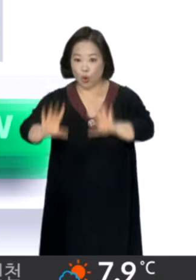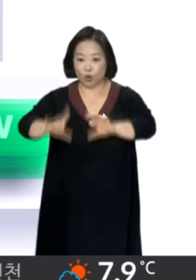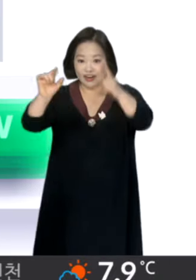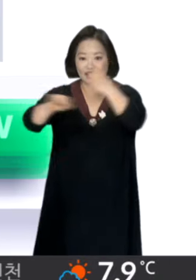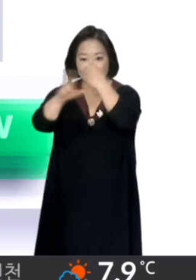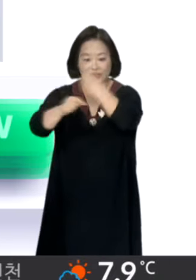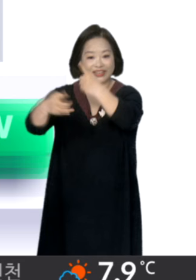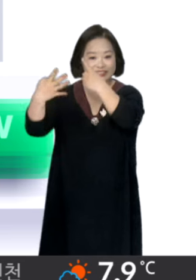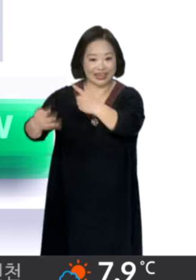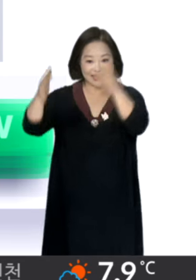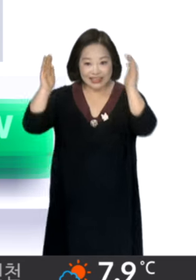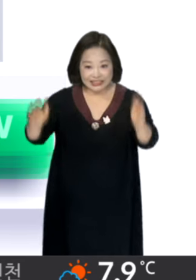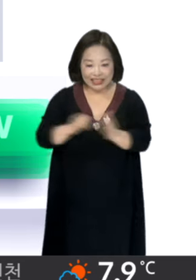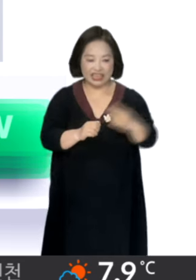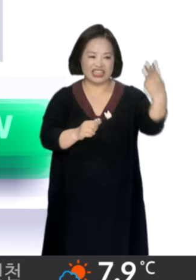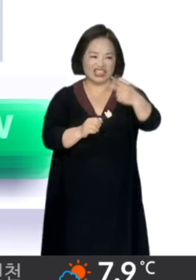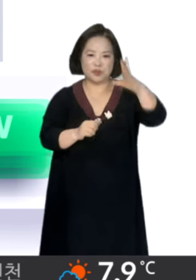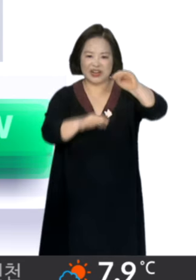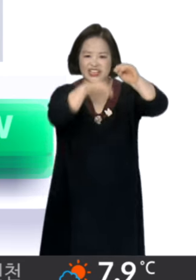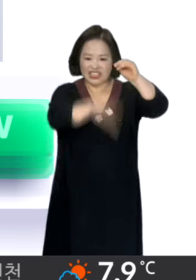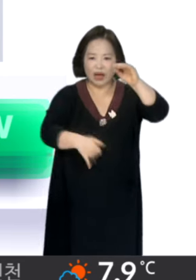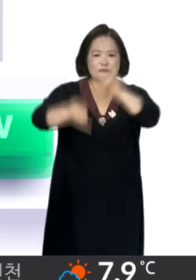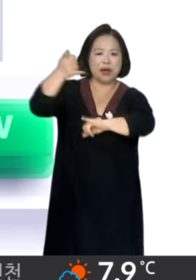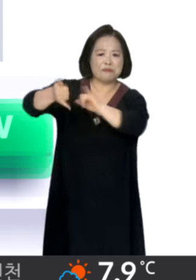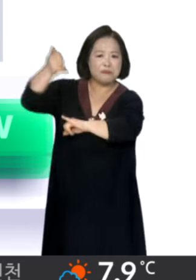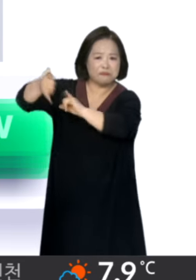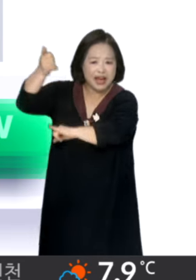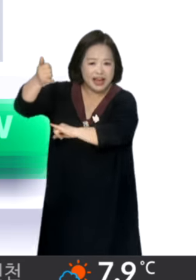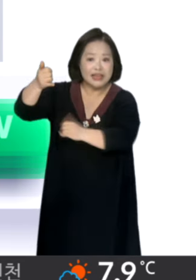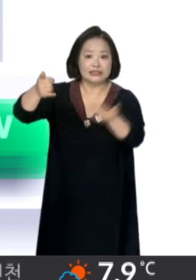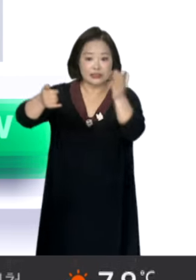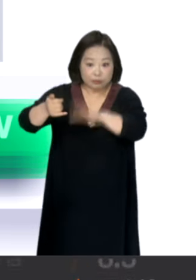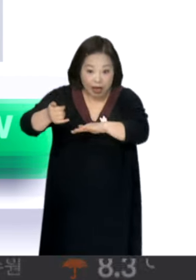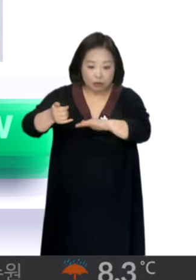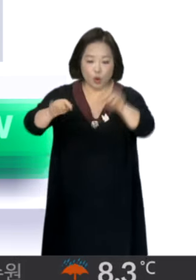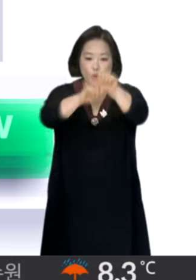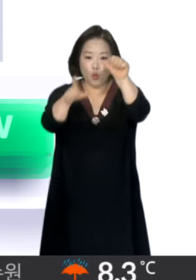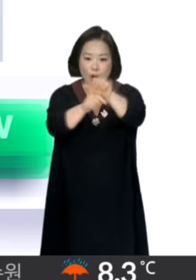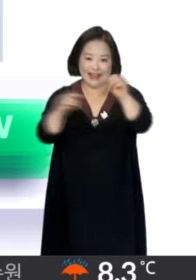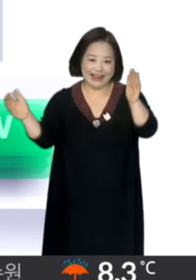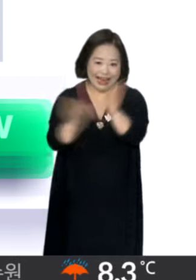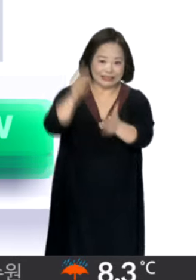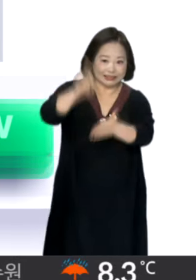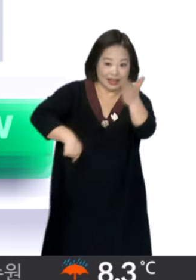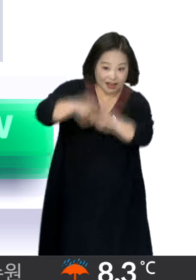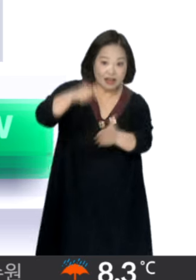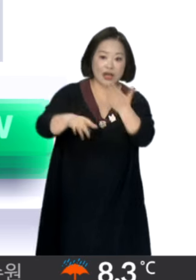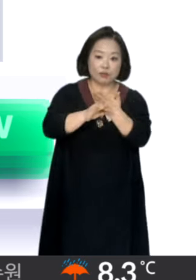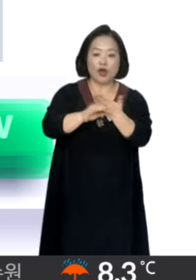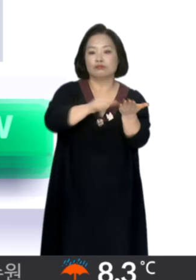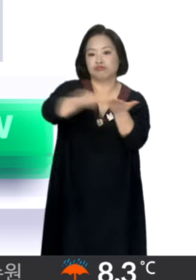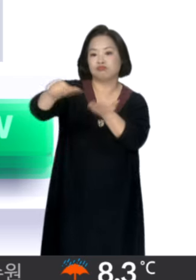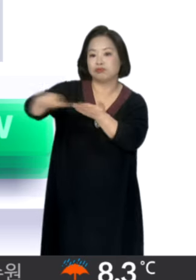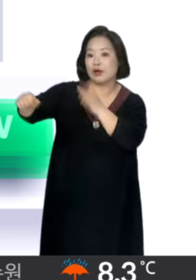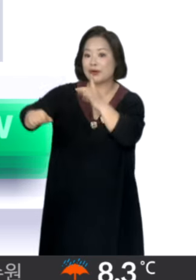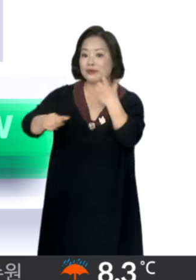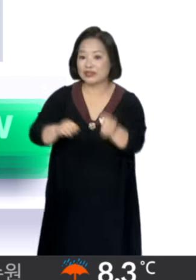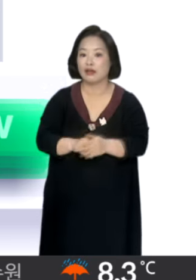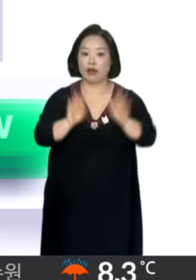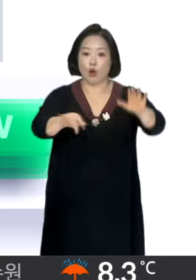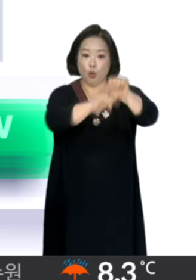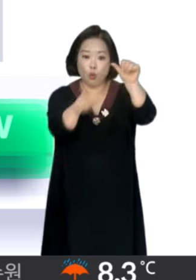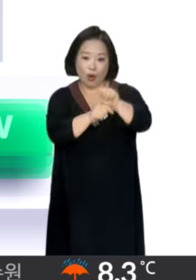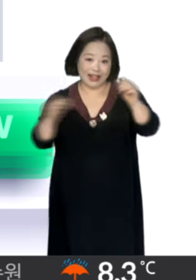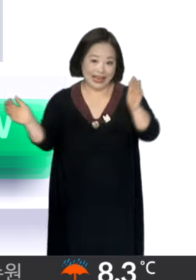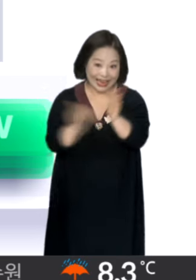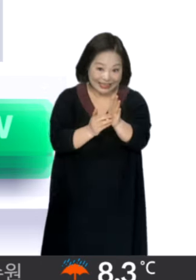1월 사이 2천만 원 이하 소액을 연체했지만 전액 상환한 경우가 지원 대상입니다. 빚이 남았어도 5월까지